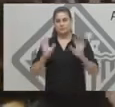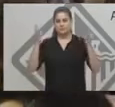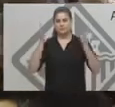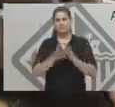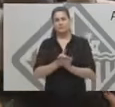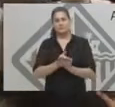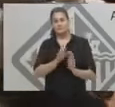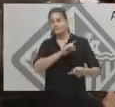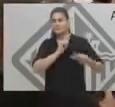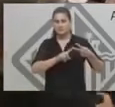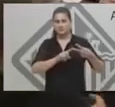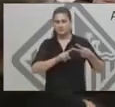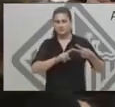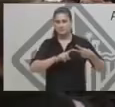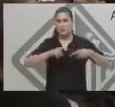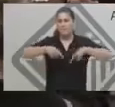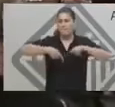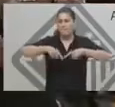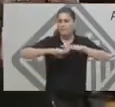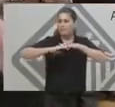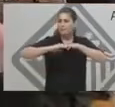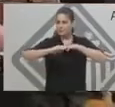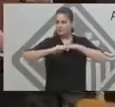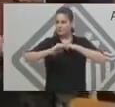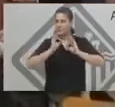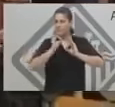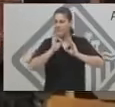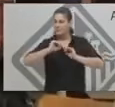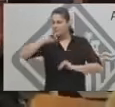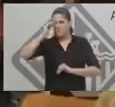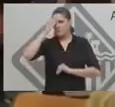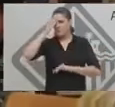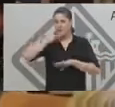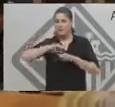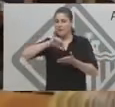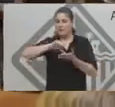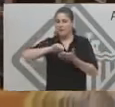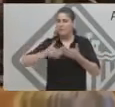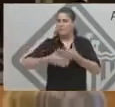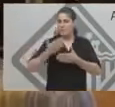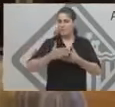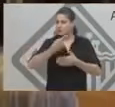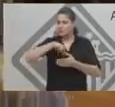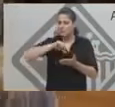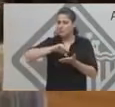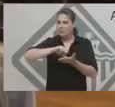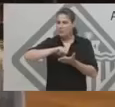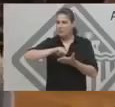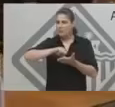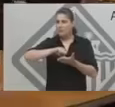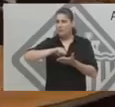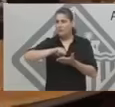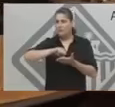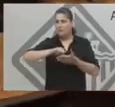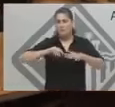En segon lloc, la mobilitat sostenible com a eix principal de la ciutat moderna. Caminam cap a una ciutat on